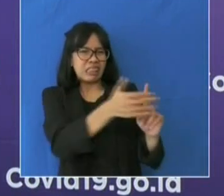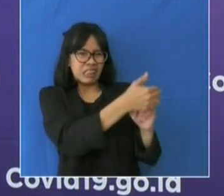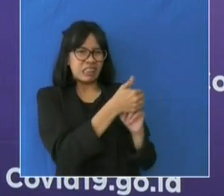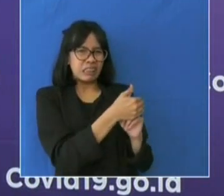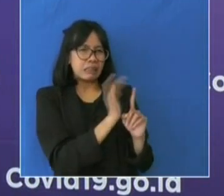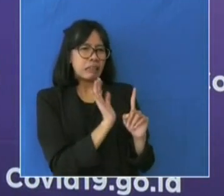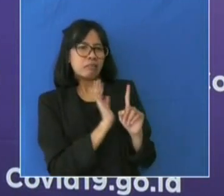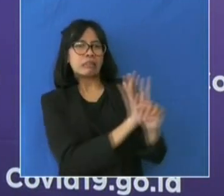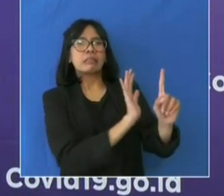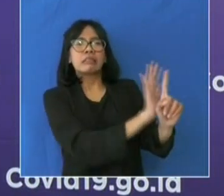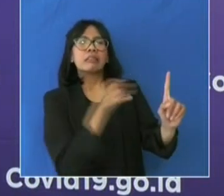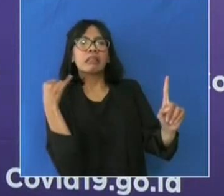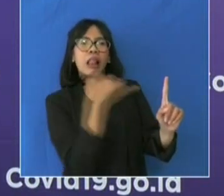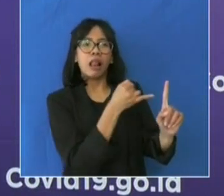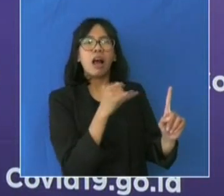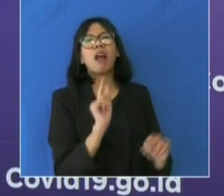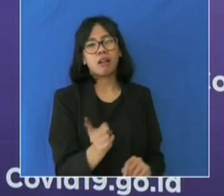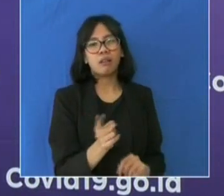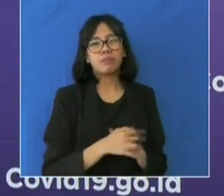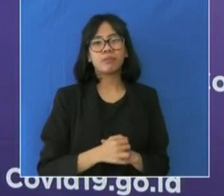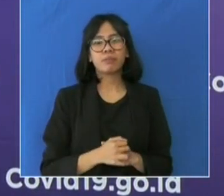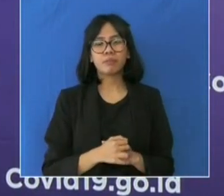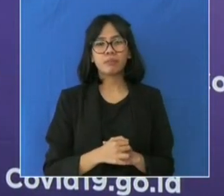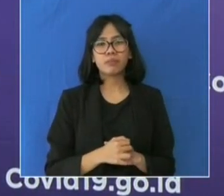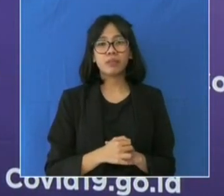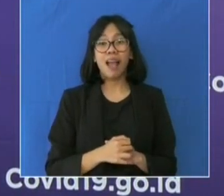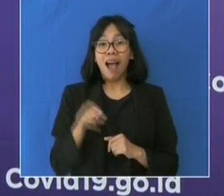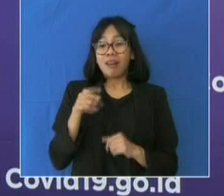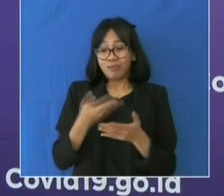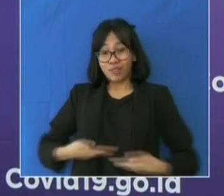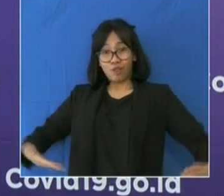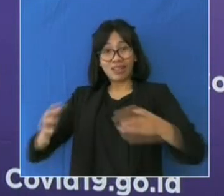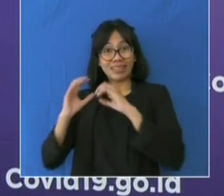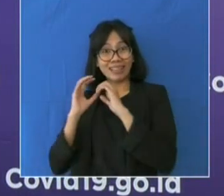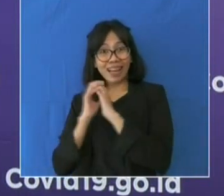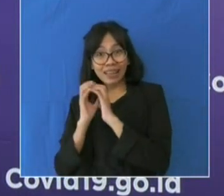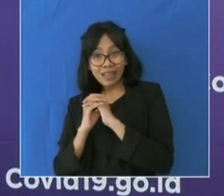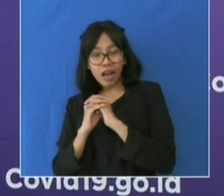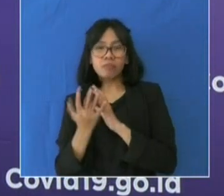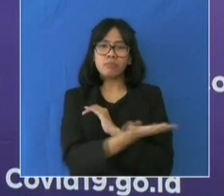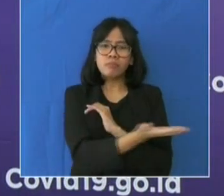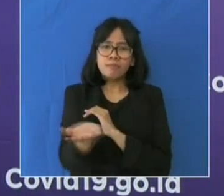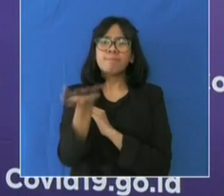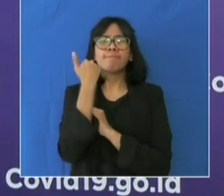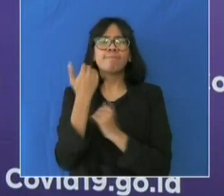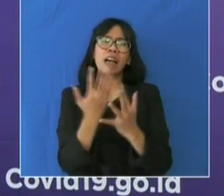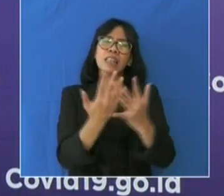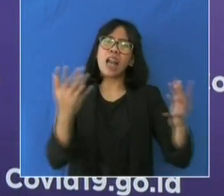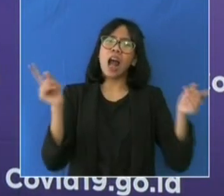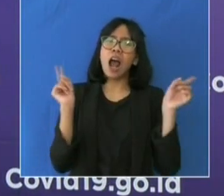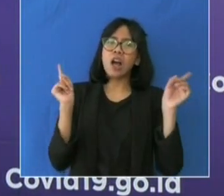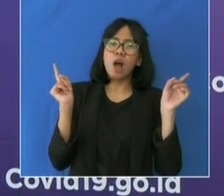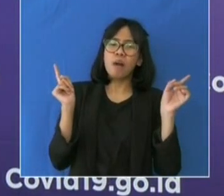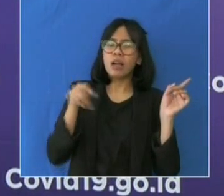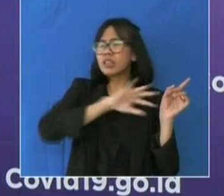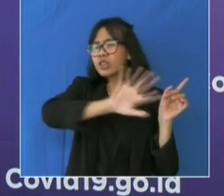dicap kotor oleh masyarakat di dalam situasi Ini gereja mengimbau kepada umatnya untuk